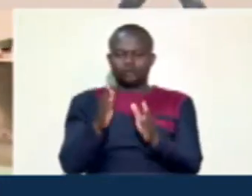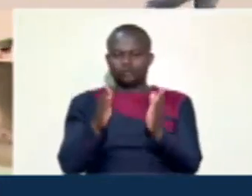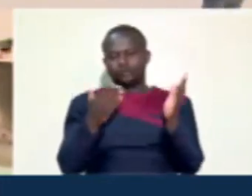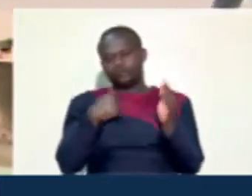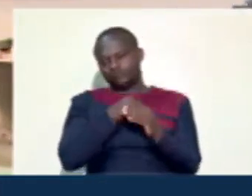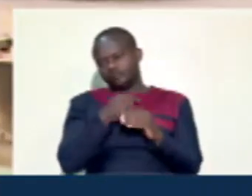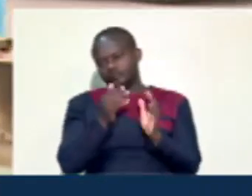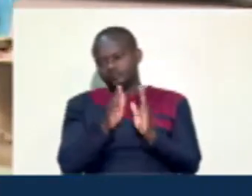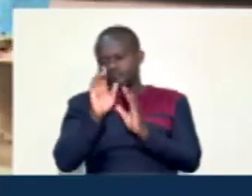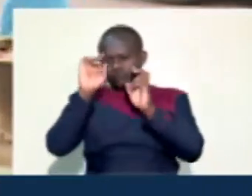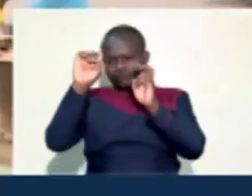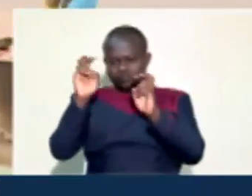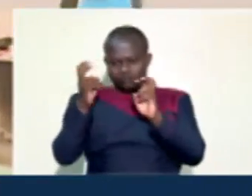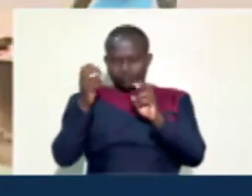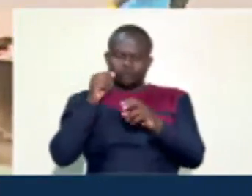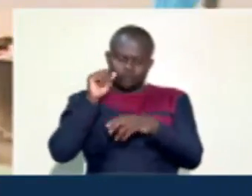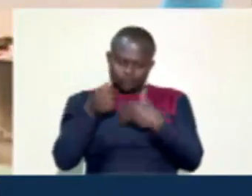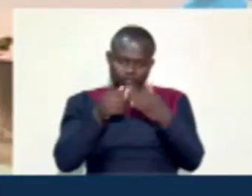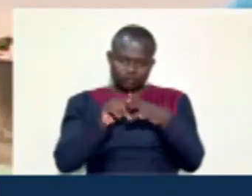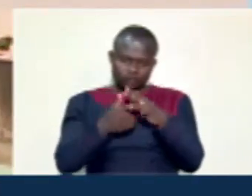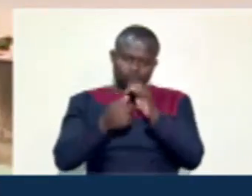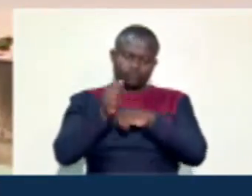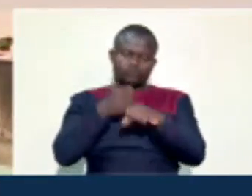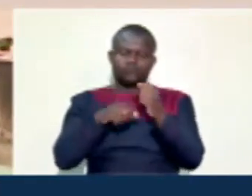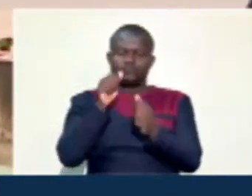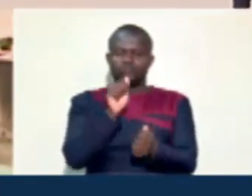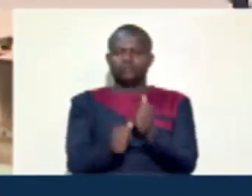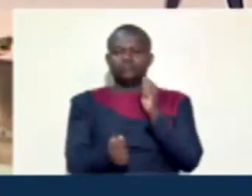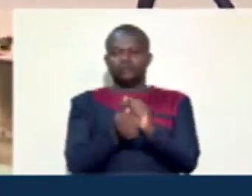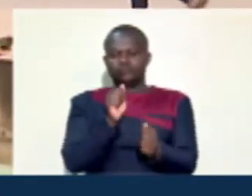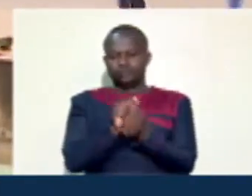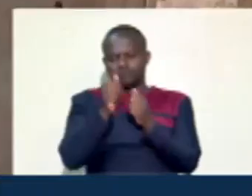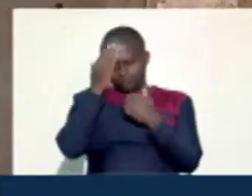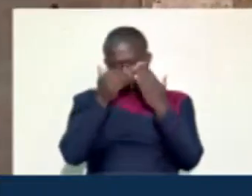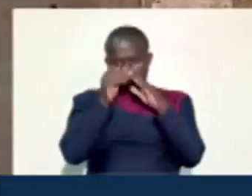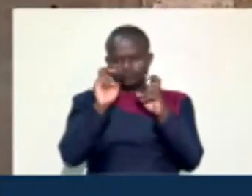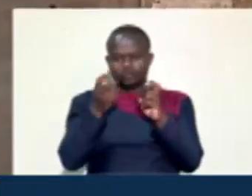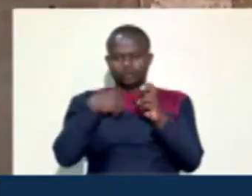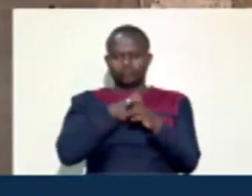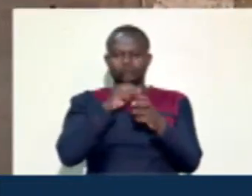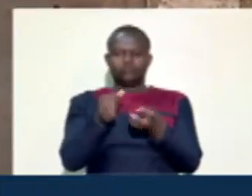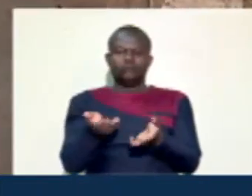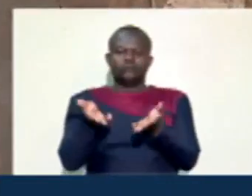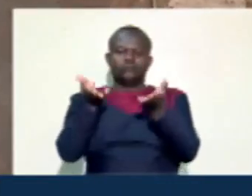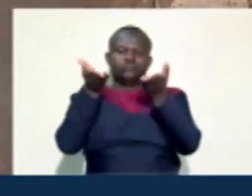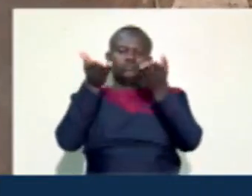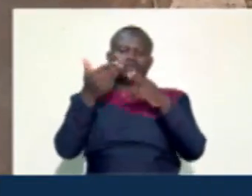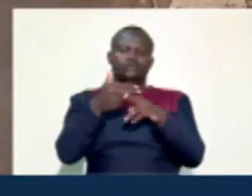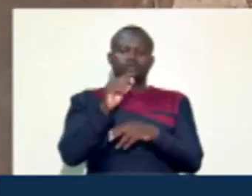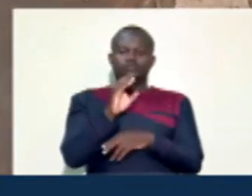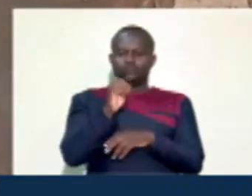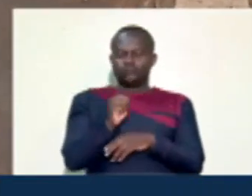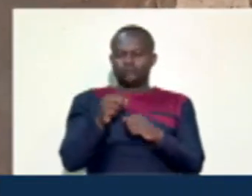Tukaba rero duteganyije yuko ejo hazatangira imirimo yo kugisenya kugira ngo tubashe kukizamura byibura ho nka